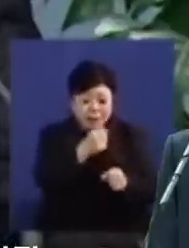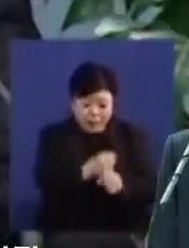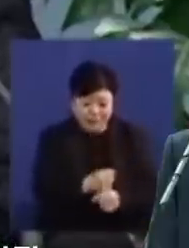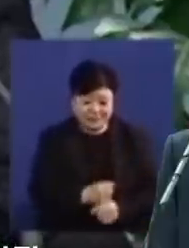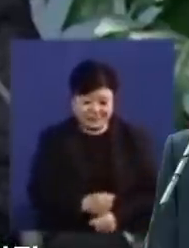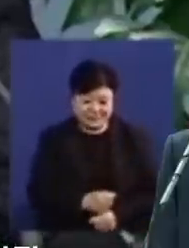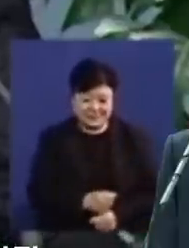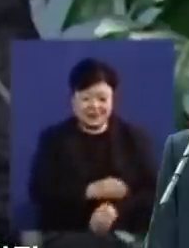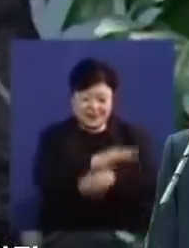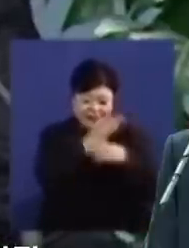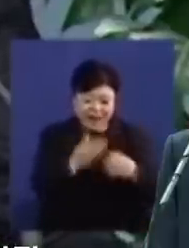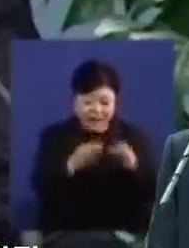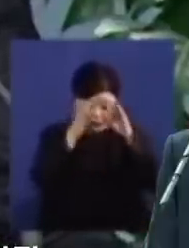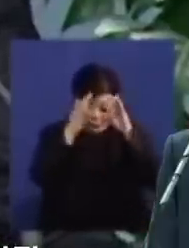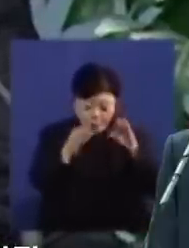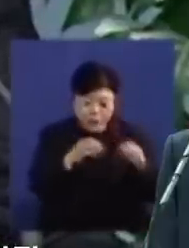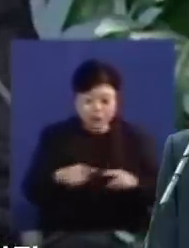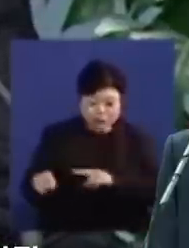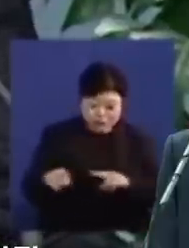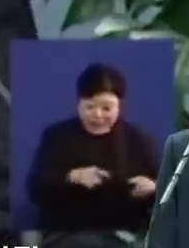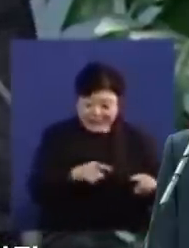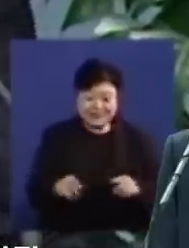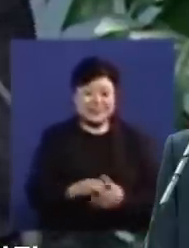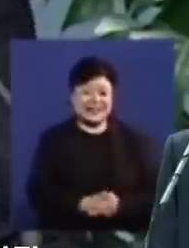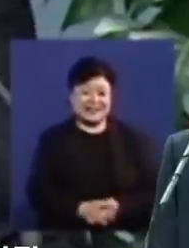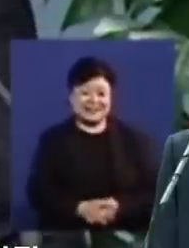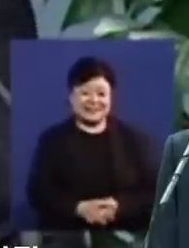다 보시고 주관하시는 것입니다.